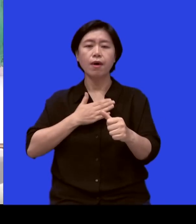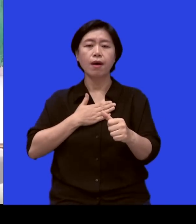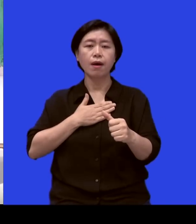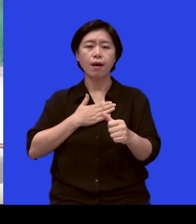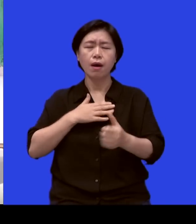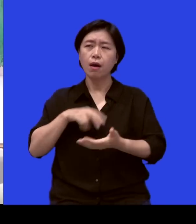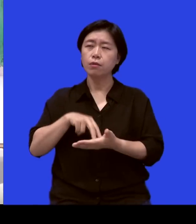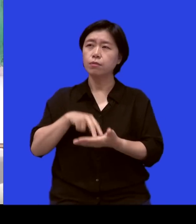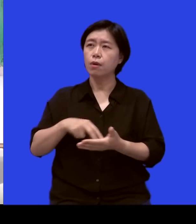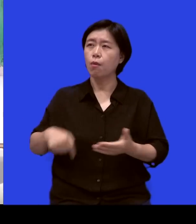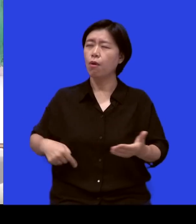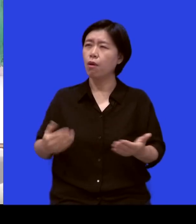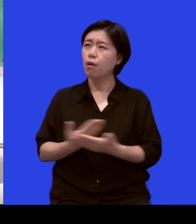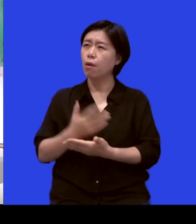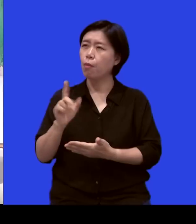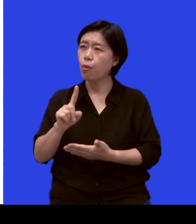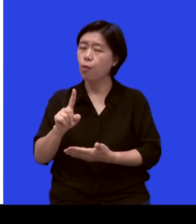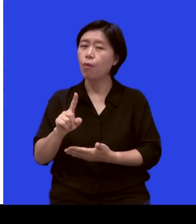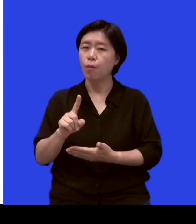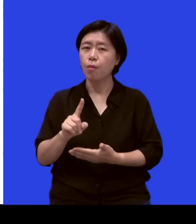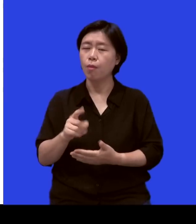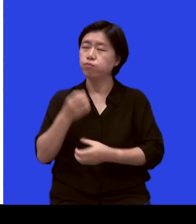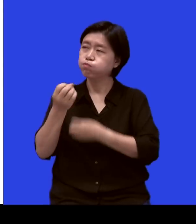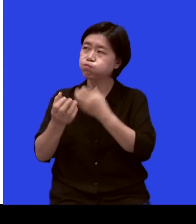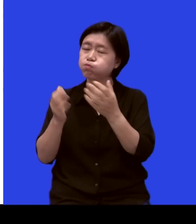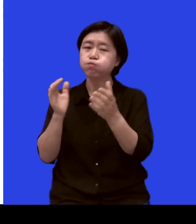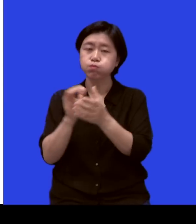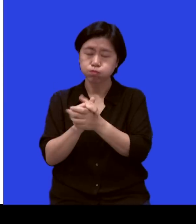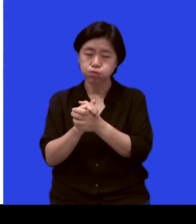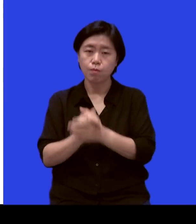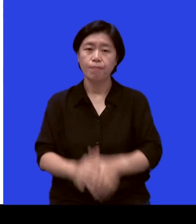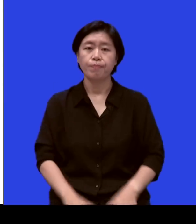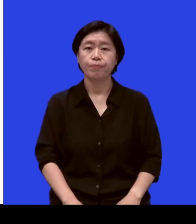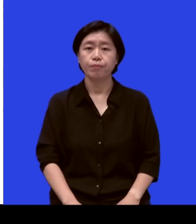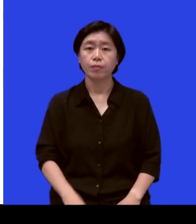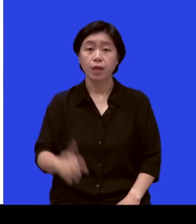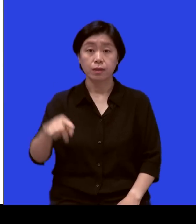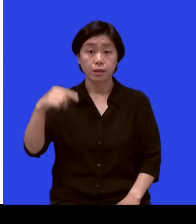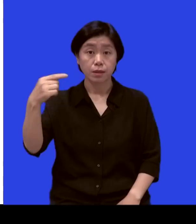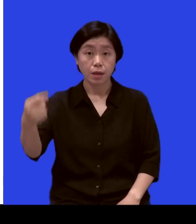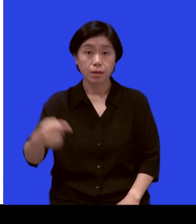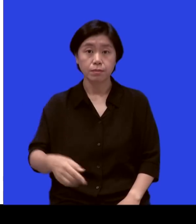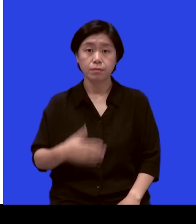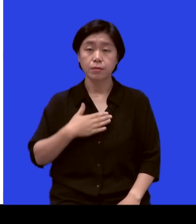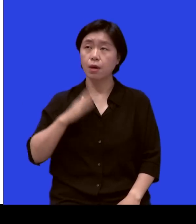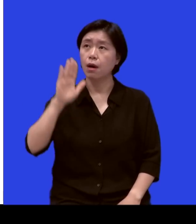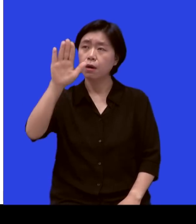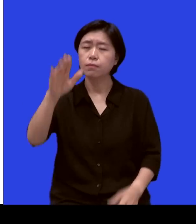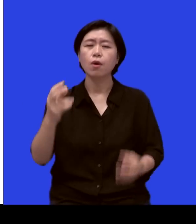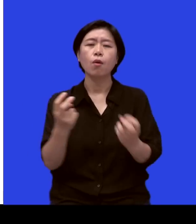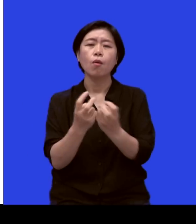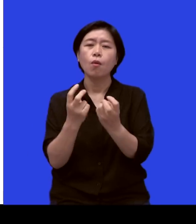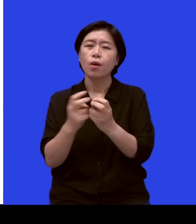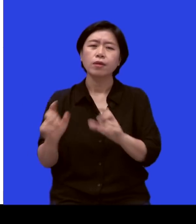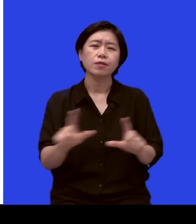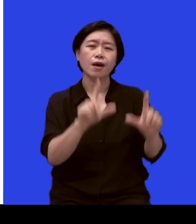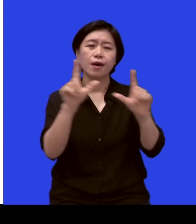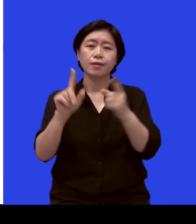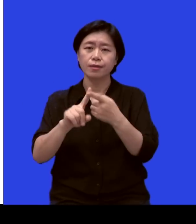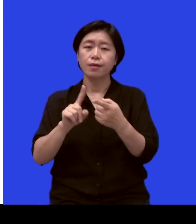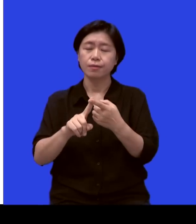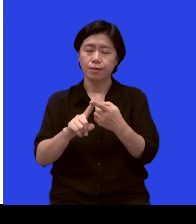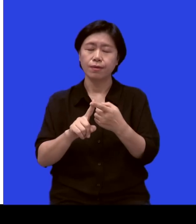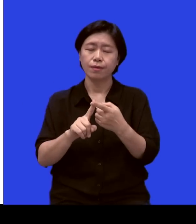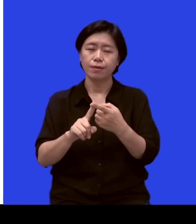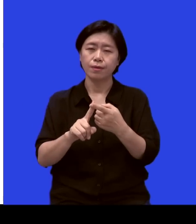스스로 회개하고 그리고 그 다음에는 그것을 가지고 내가 어떻게 살겠습니다라는 고백을 이어서 해요.